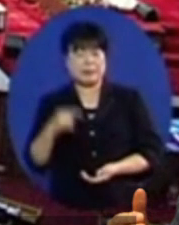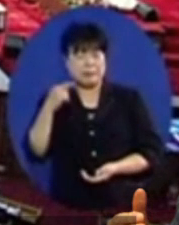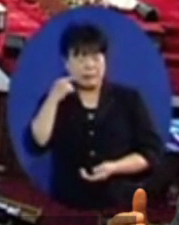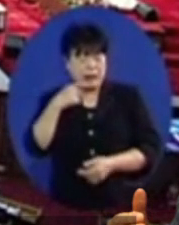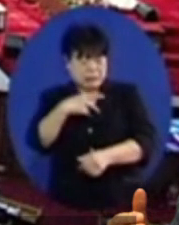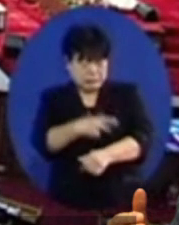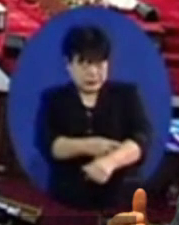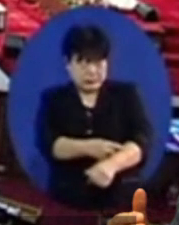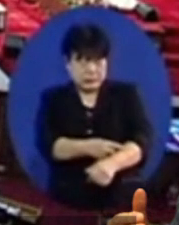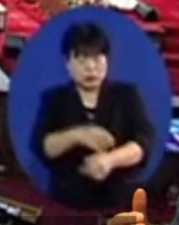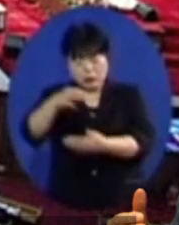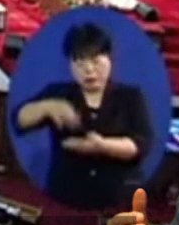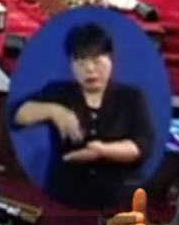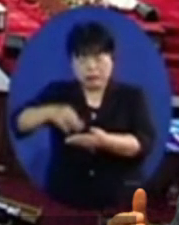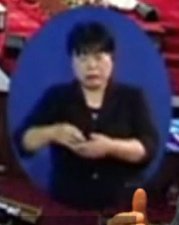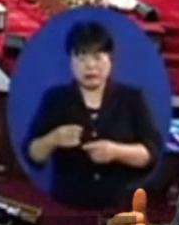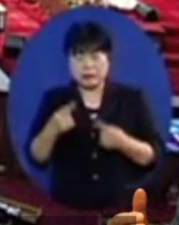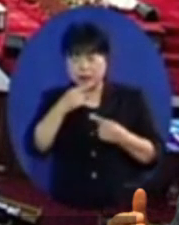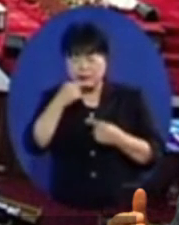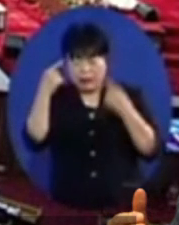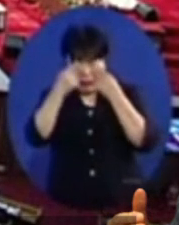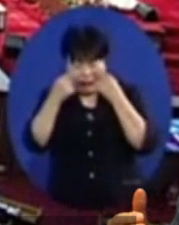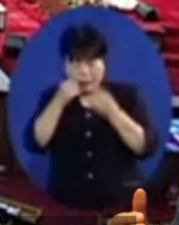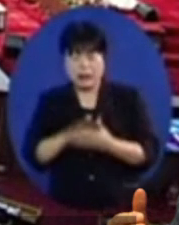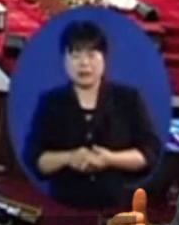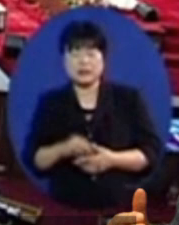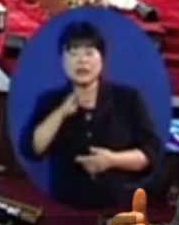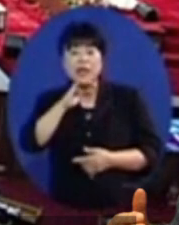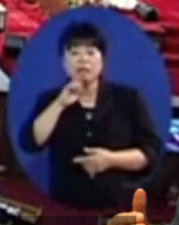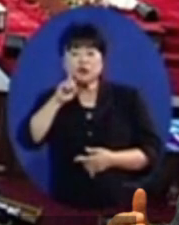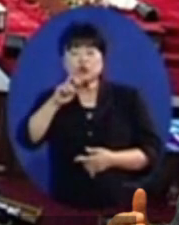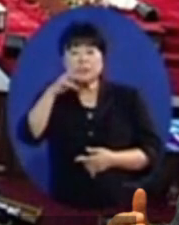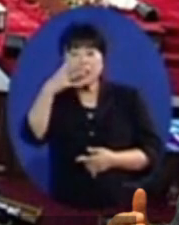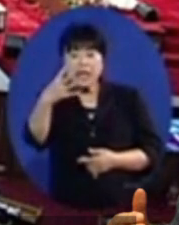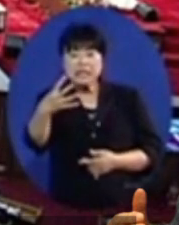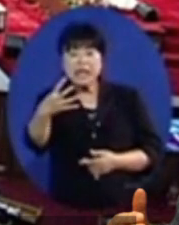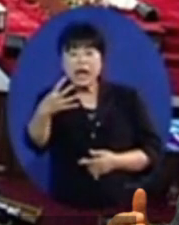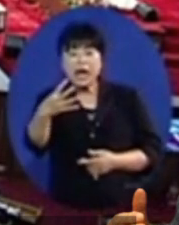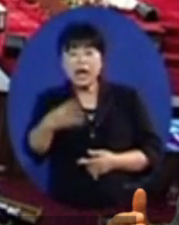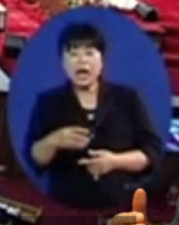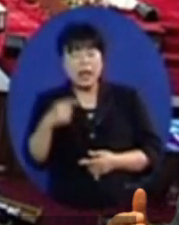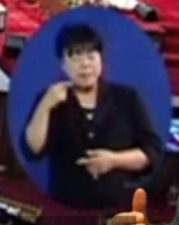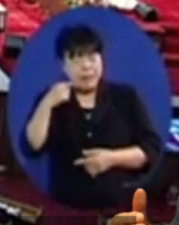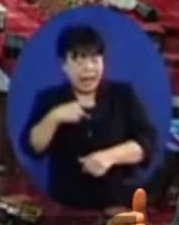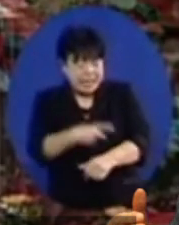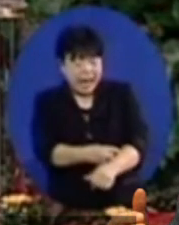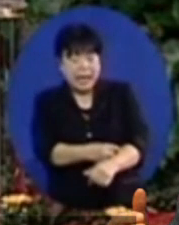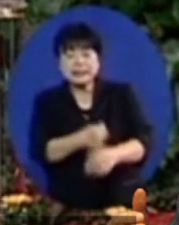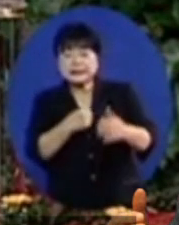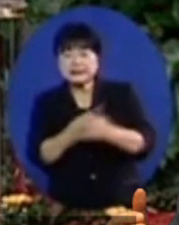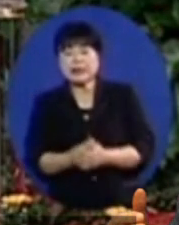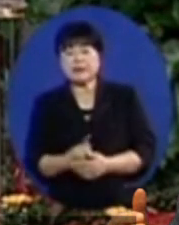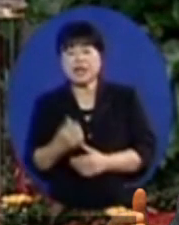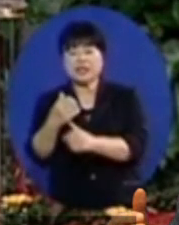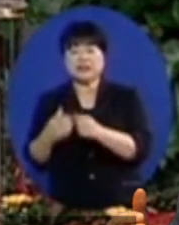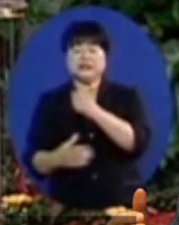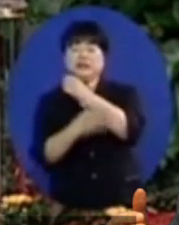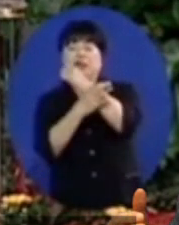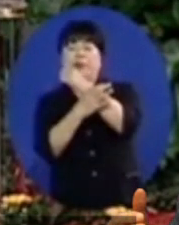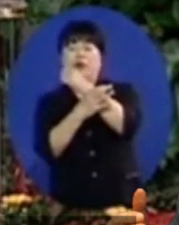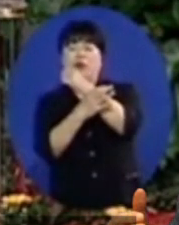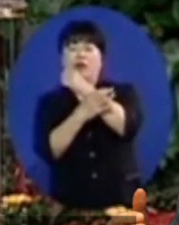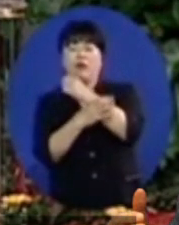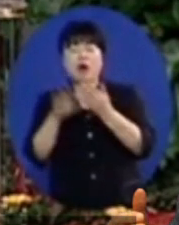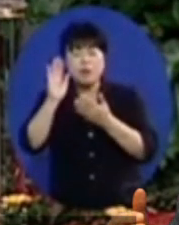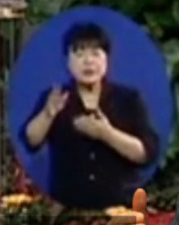아끼지 않았었습니다. 그리고 24살이 되던 해 마약 밀매죄로 체포되었습니다. 미래도 희망도 보이지